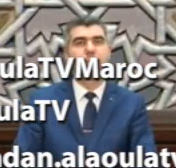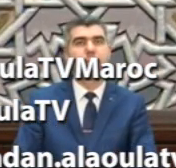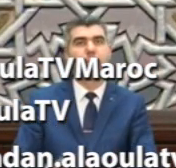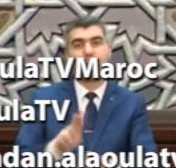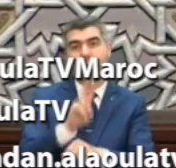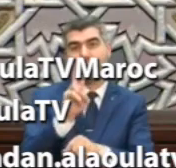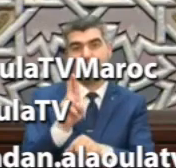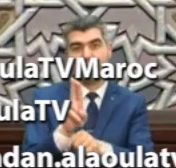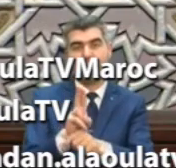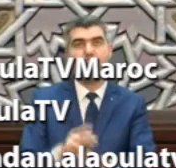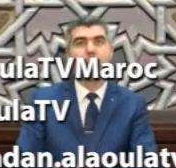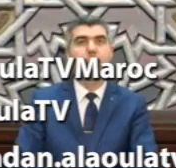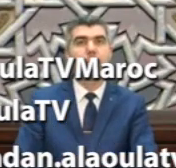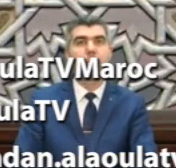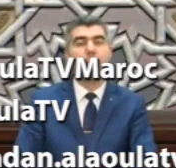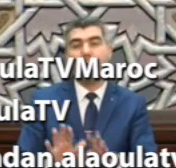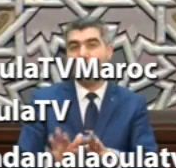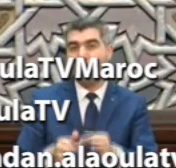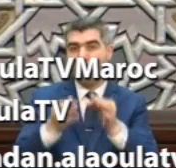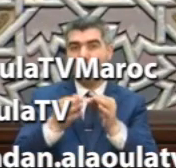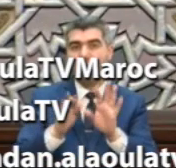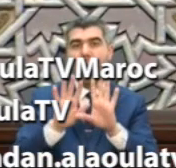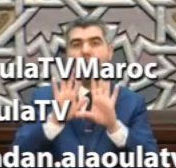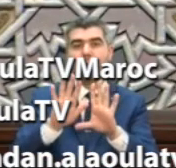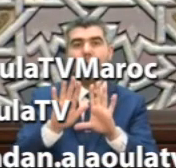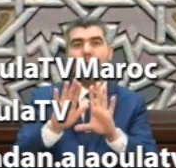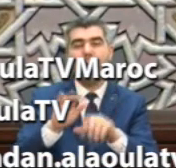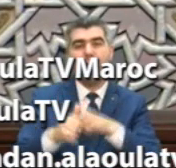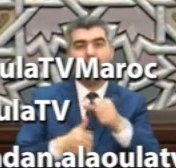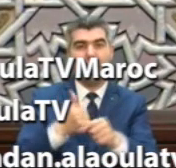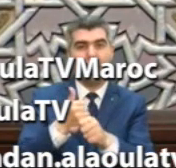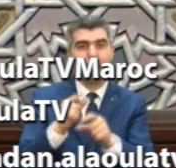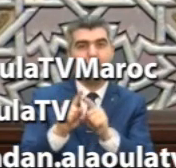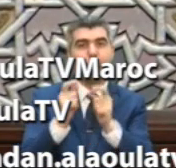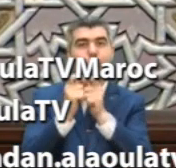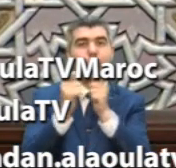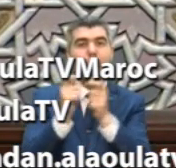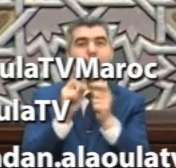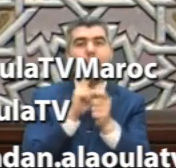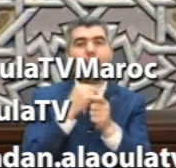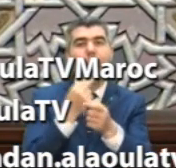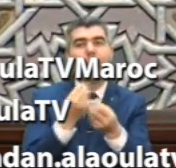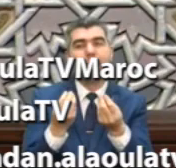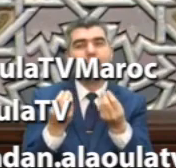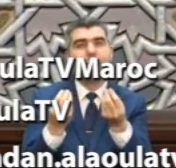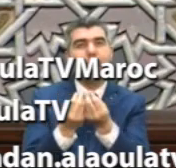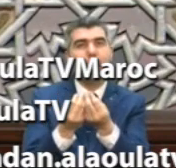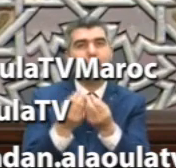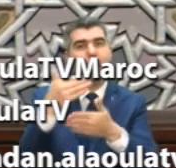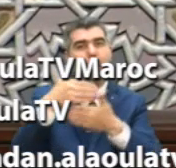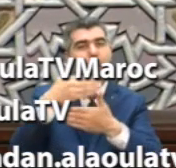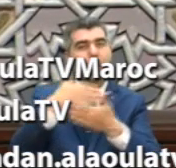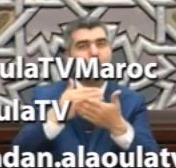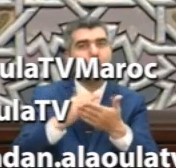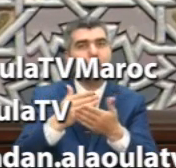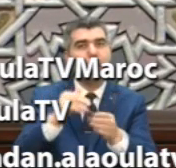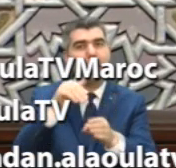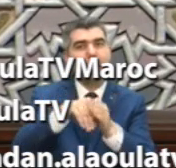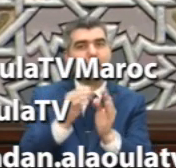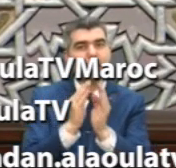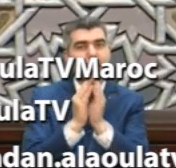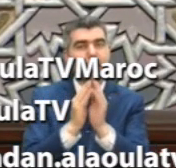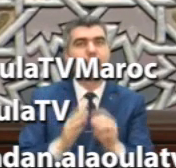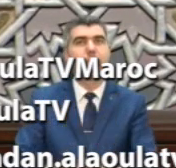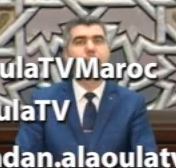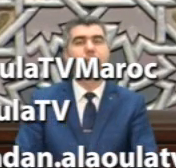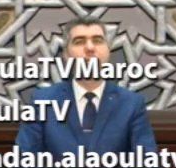الى السؤال الموالي عن الحصيله العشريه لمجموعه العمران للسيدات والساده النواب المحترمين عن فريق العداله والتنميه. تفضل